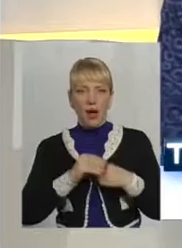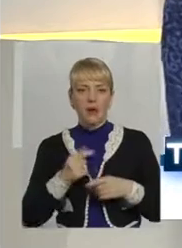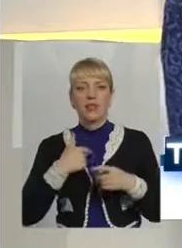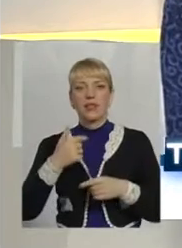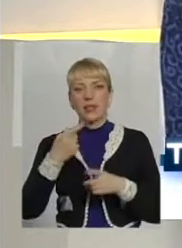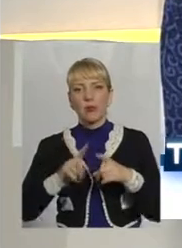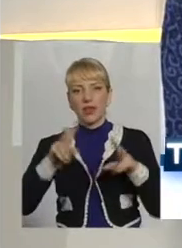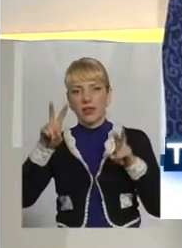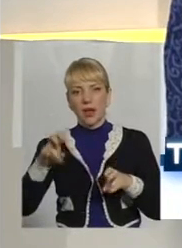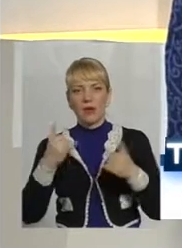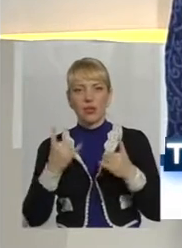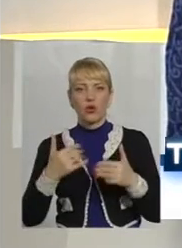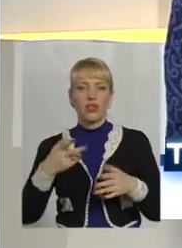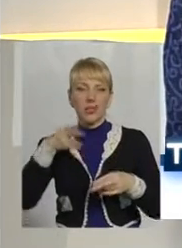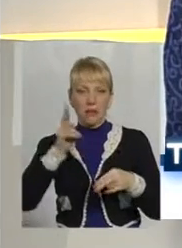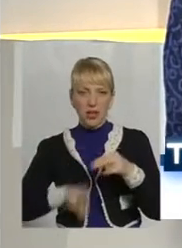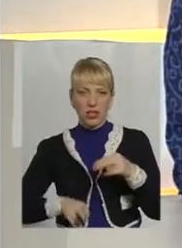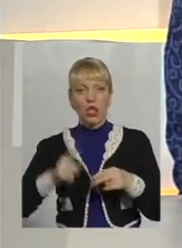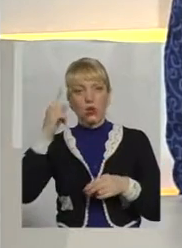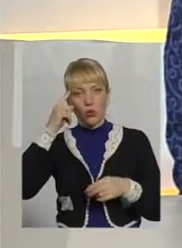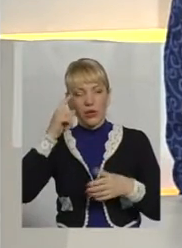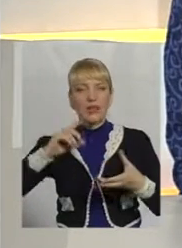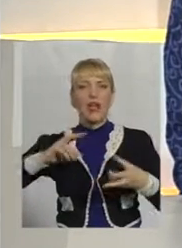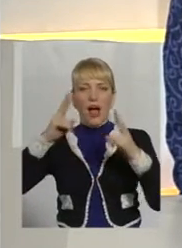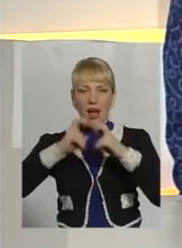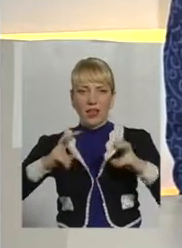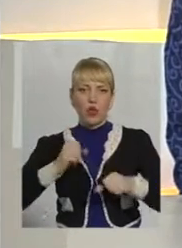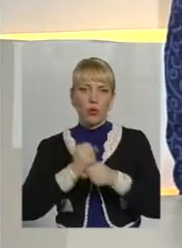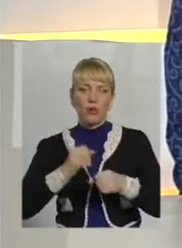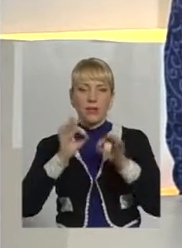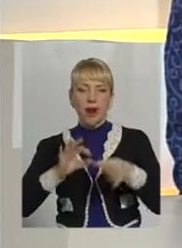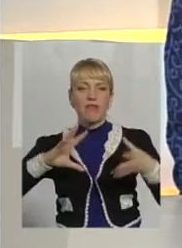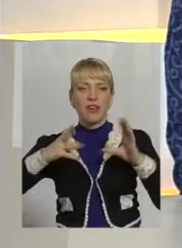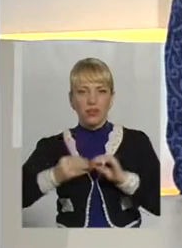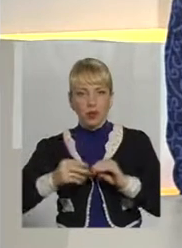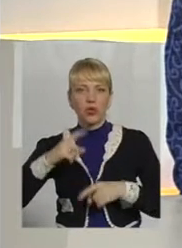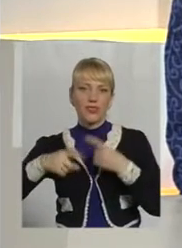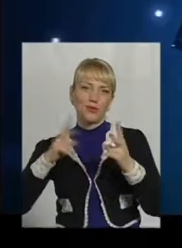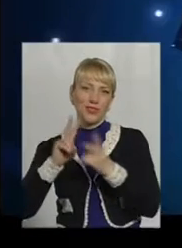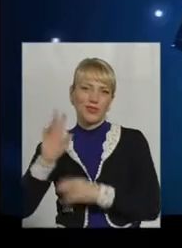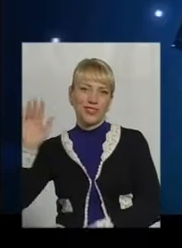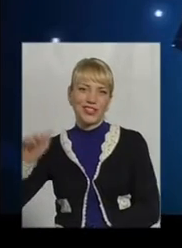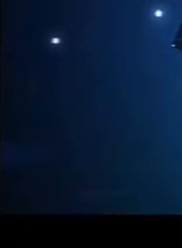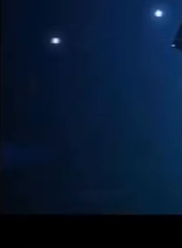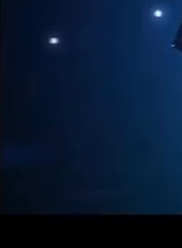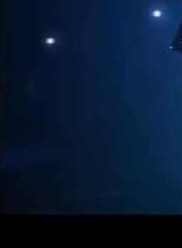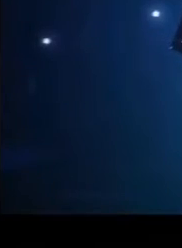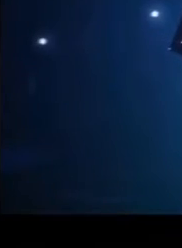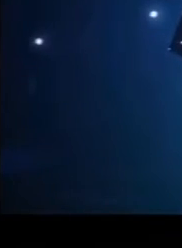Це була тема, на сьогодні вона вичерпана. Думайте, аналізуйте, робіть правильні висновки. Побачимось. Щастя.